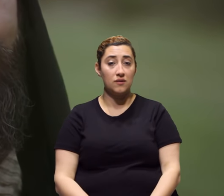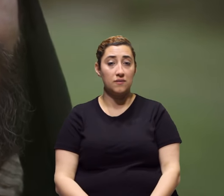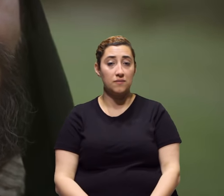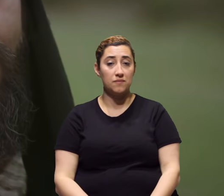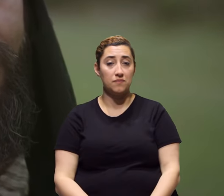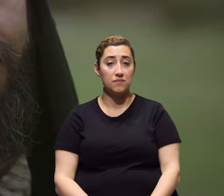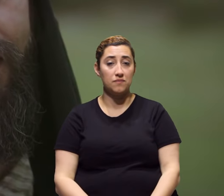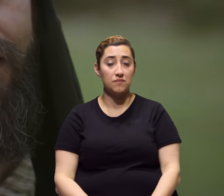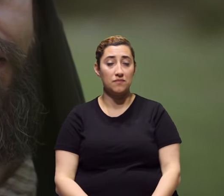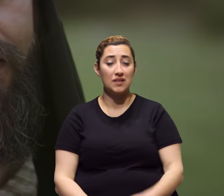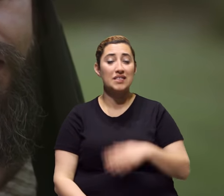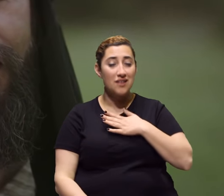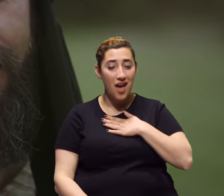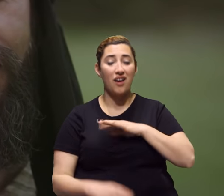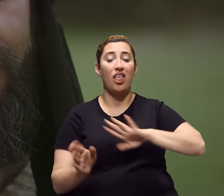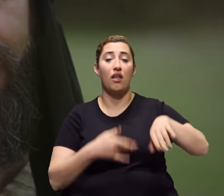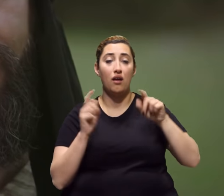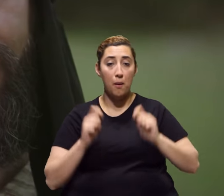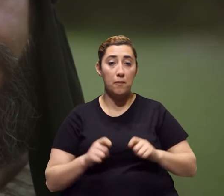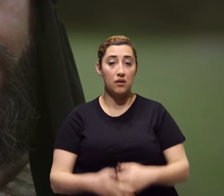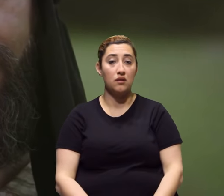sayma buçuğa koyanı.